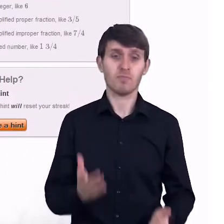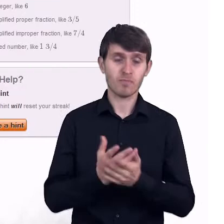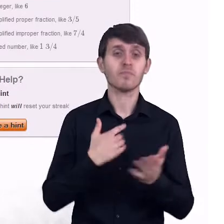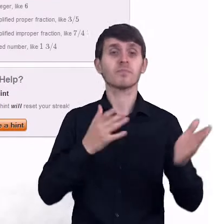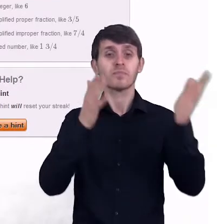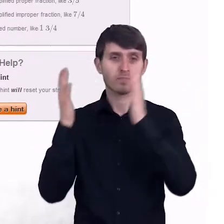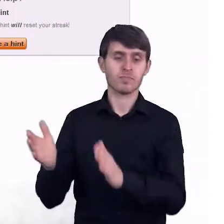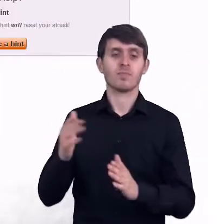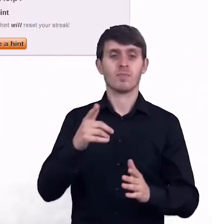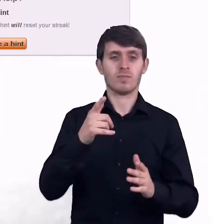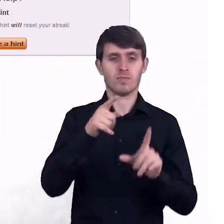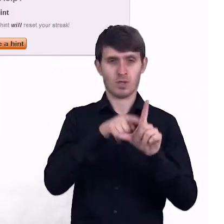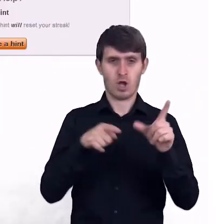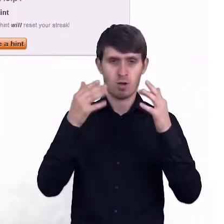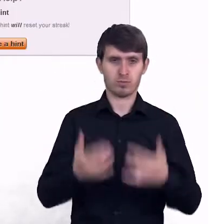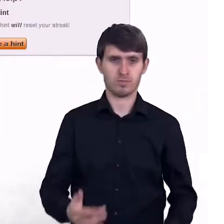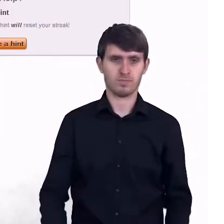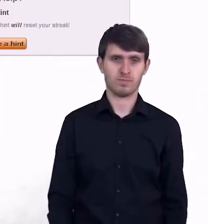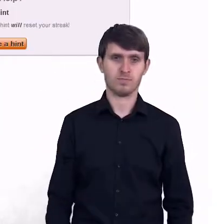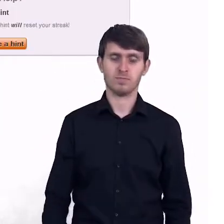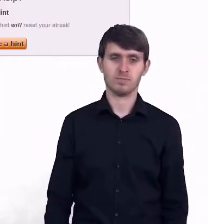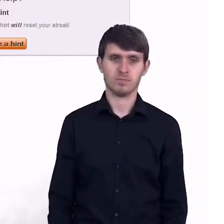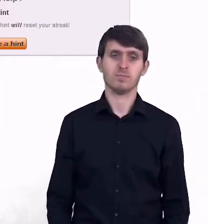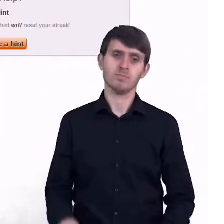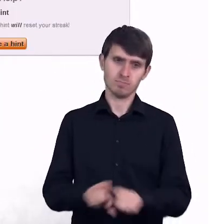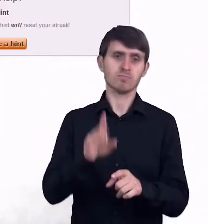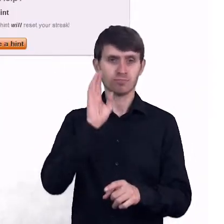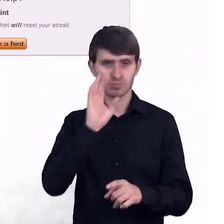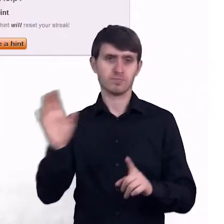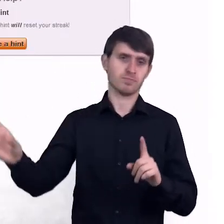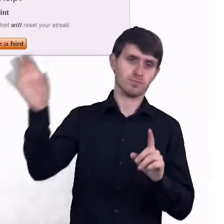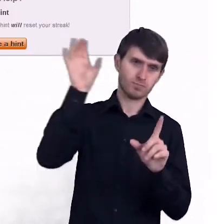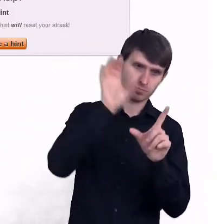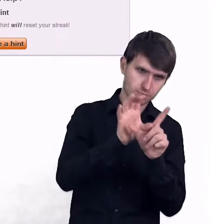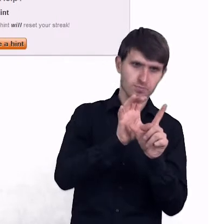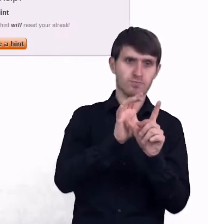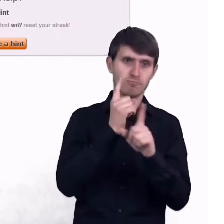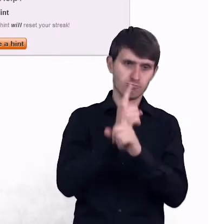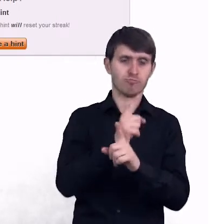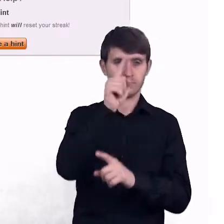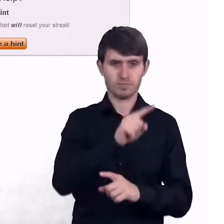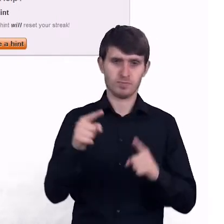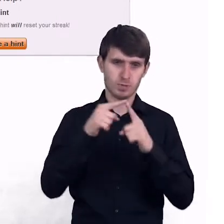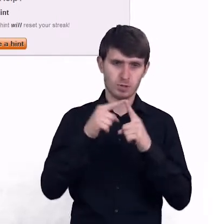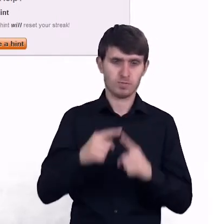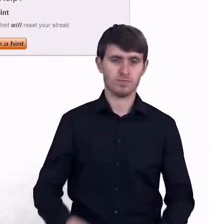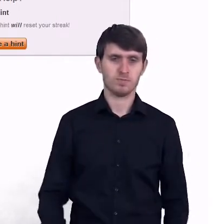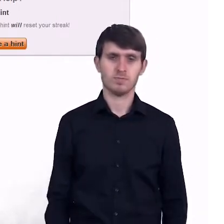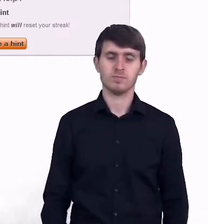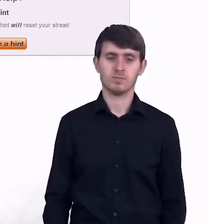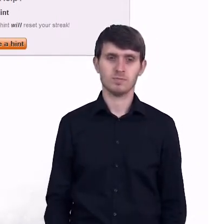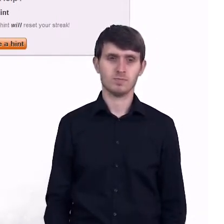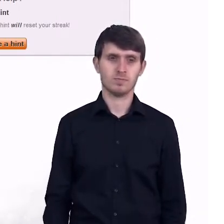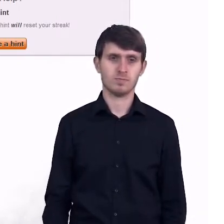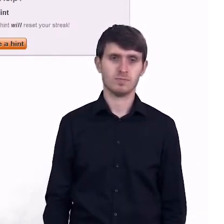byłby wstyd gdyby była zła i kolejne kody do zmierzenia i znowu umieszczamy środek kątomierza na